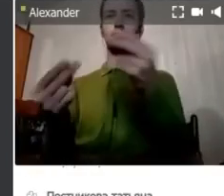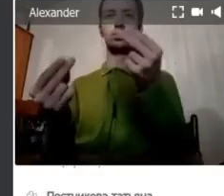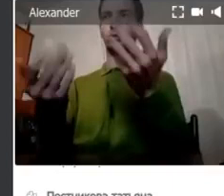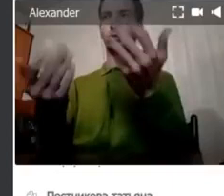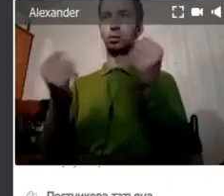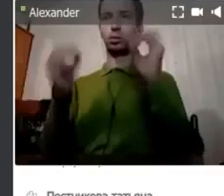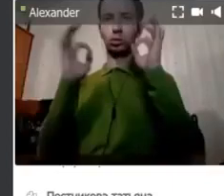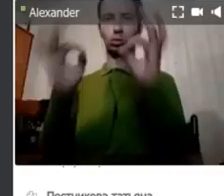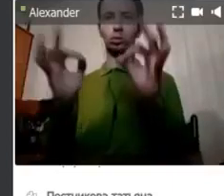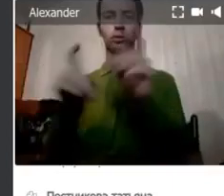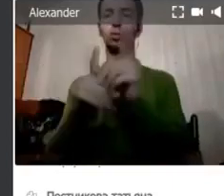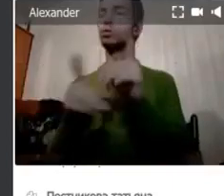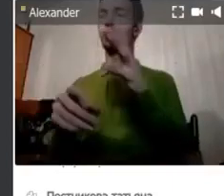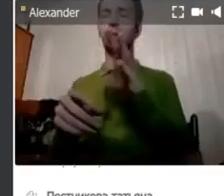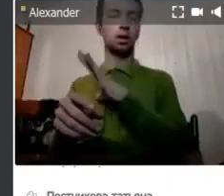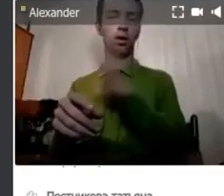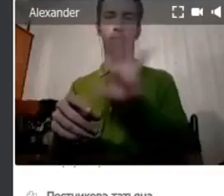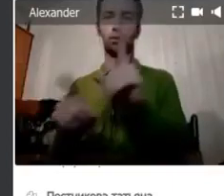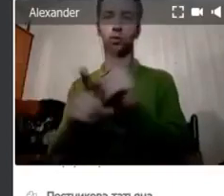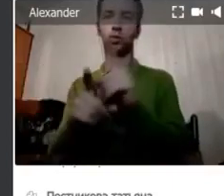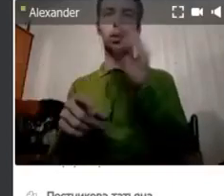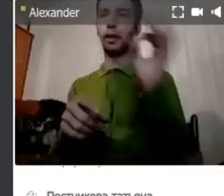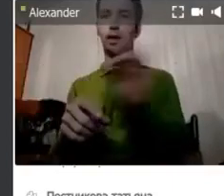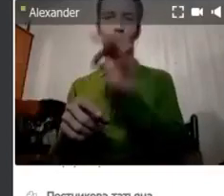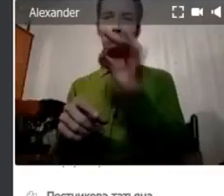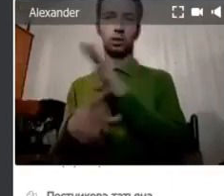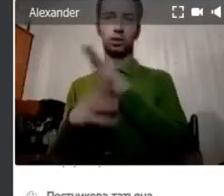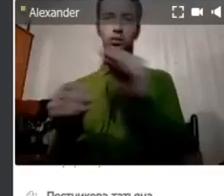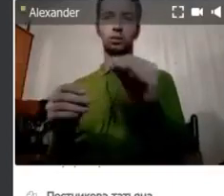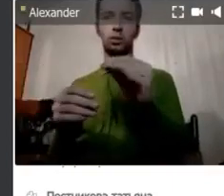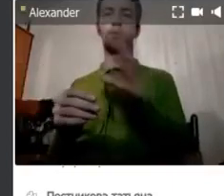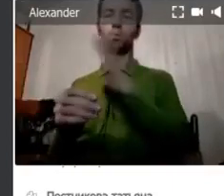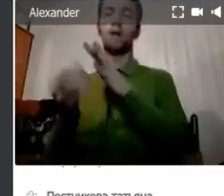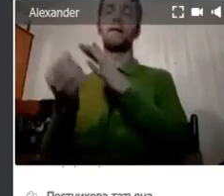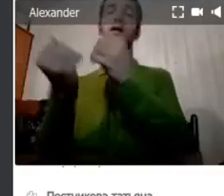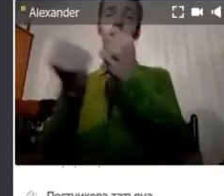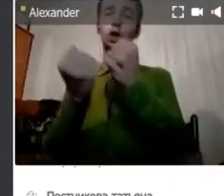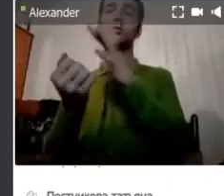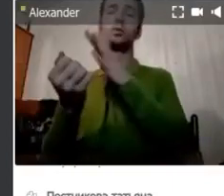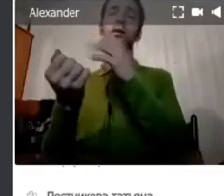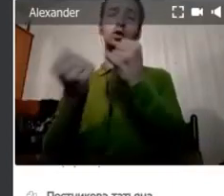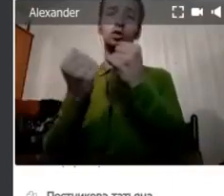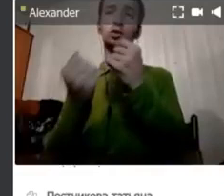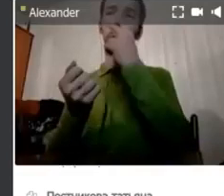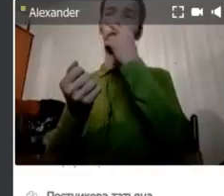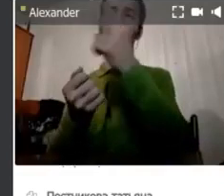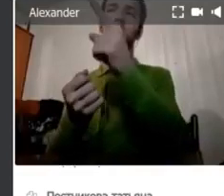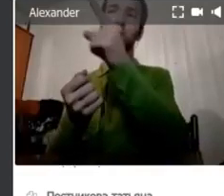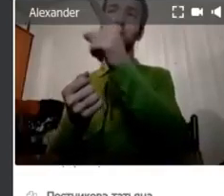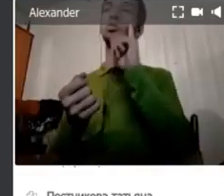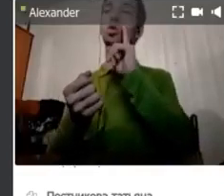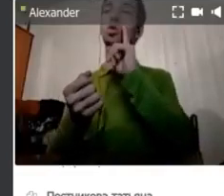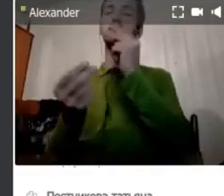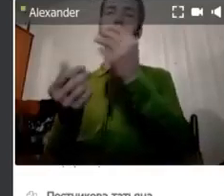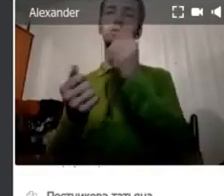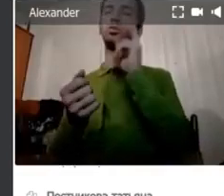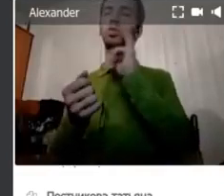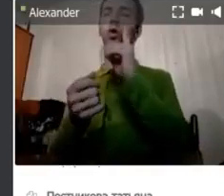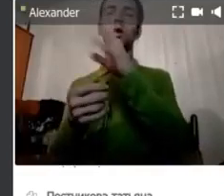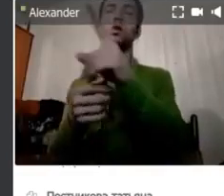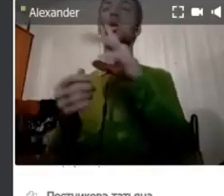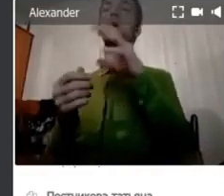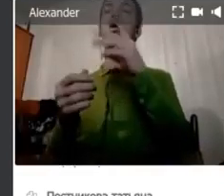Так, а как работает Индия с матрицами 90, ну там 99, и они в России. Значит, для Индии